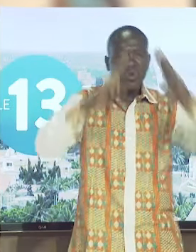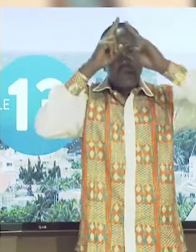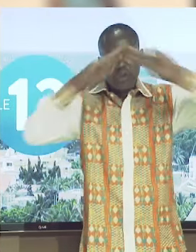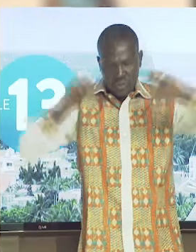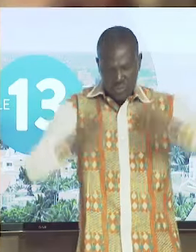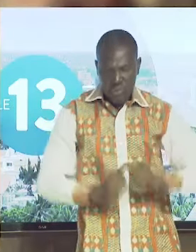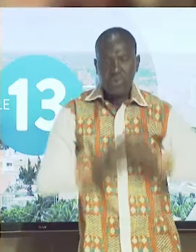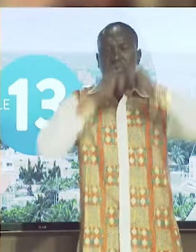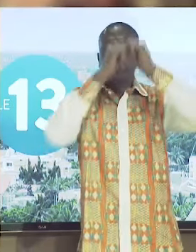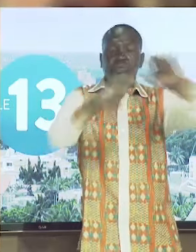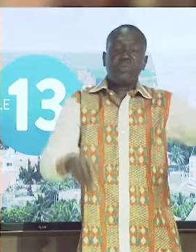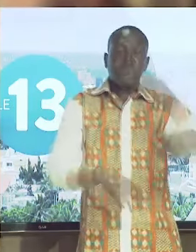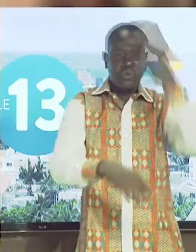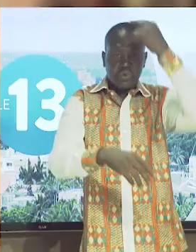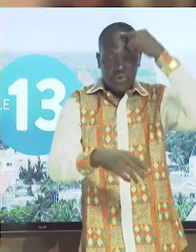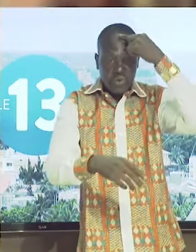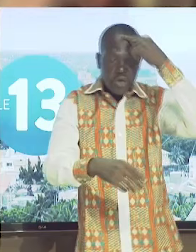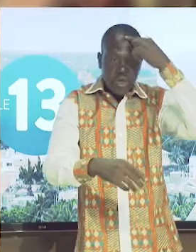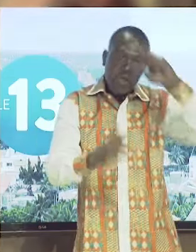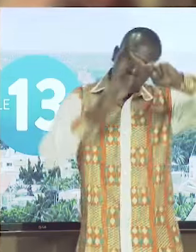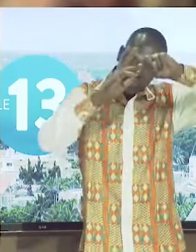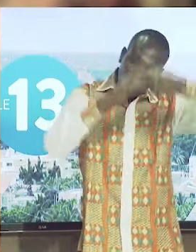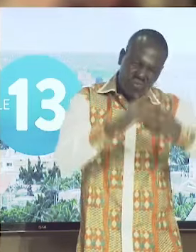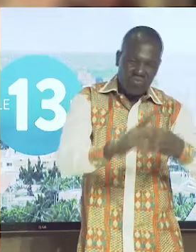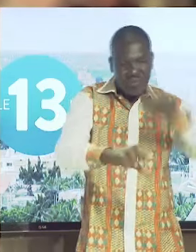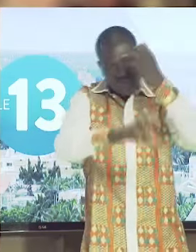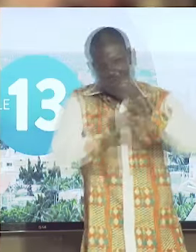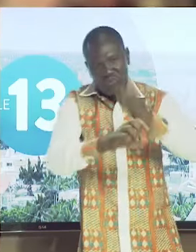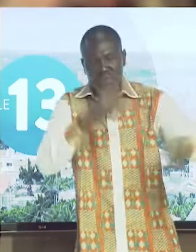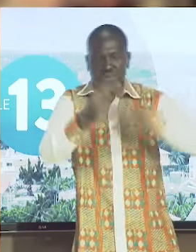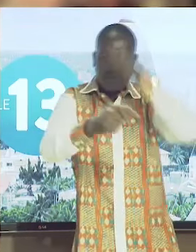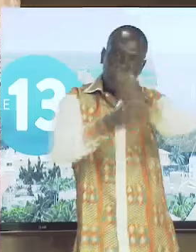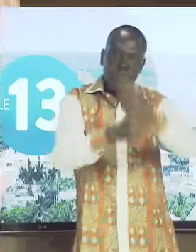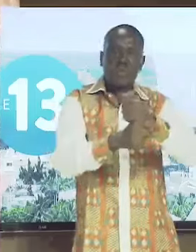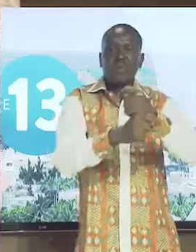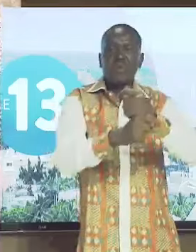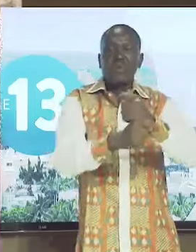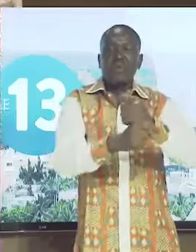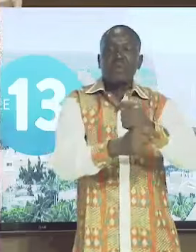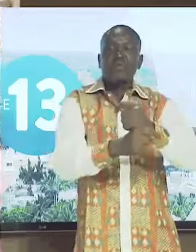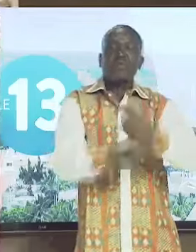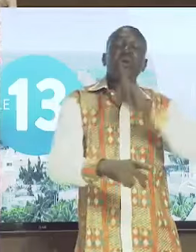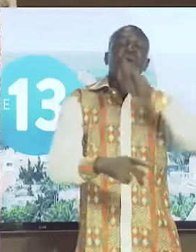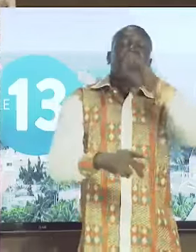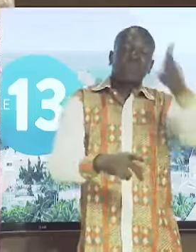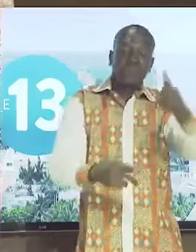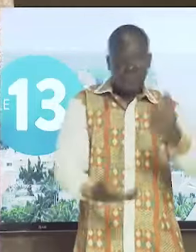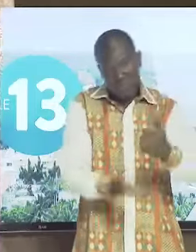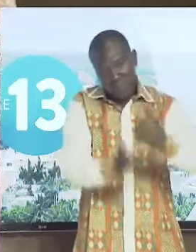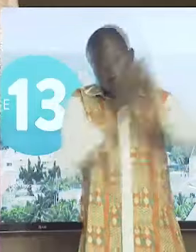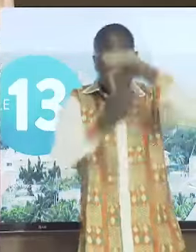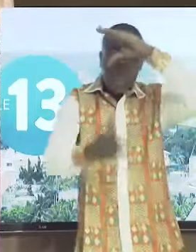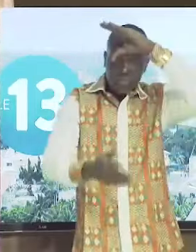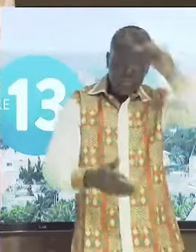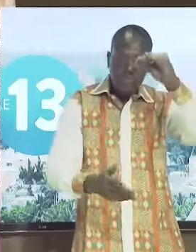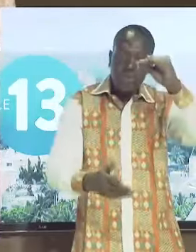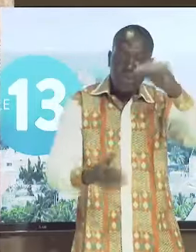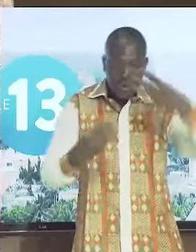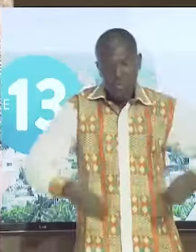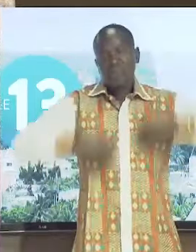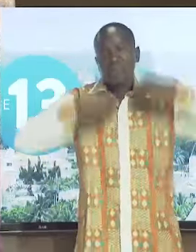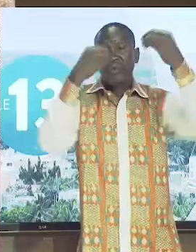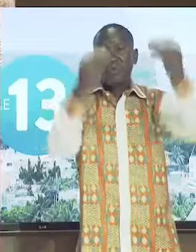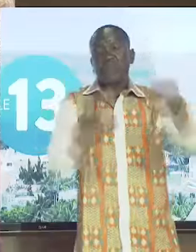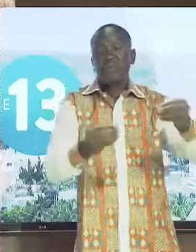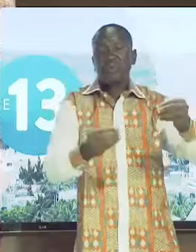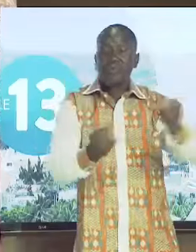accompagnés par l'État, malgré la reprise difficile des activités. Il y avait des aides humanitaires qui nous ont parvenus. Ils nous ont donné des